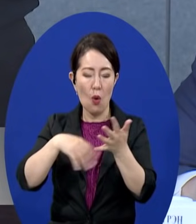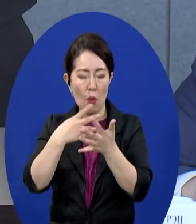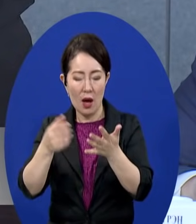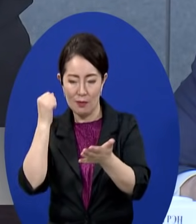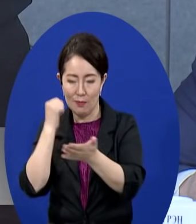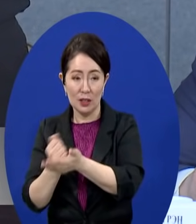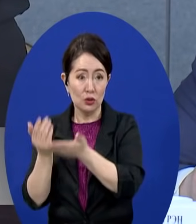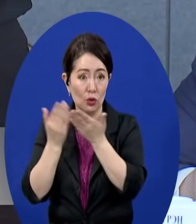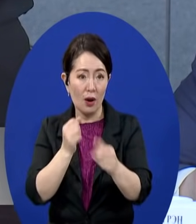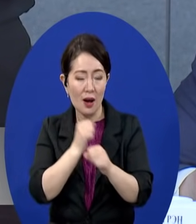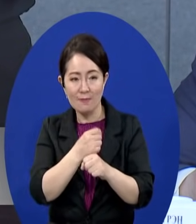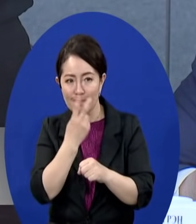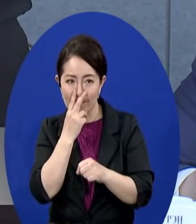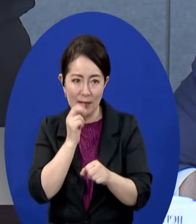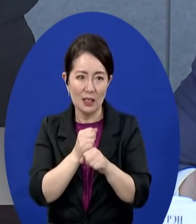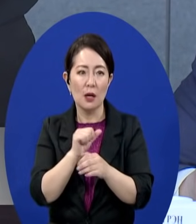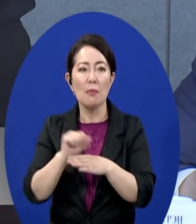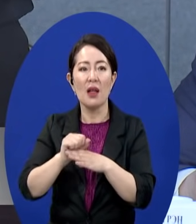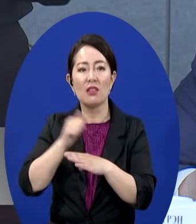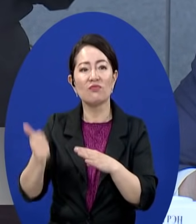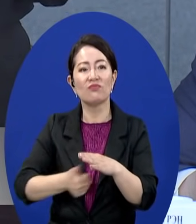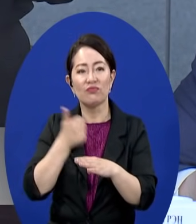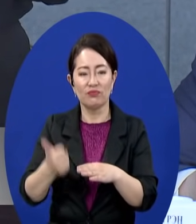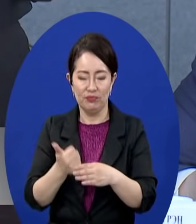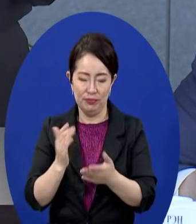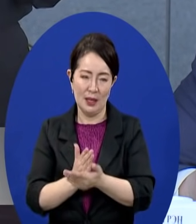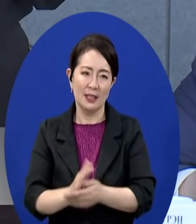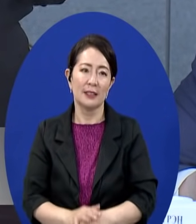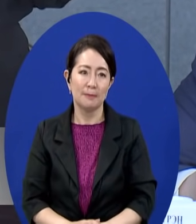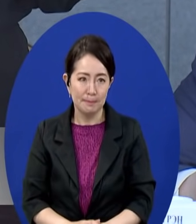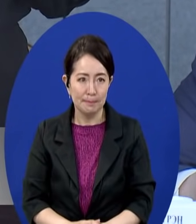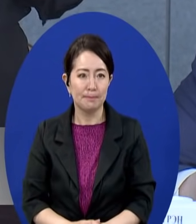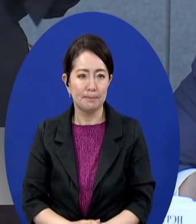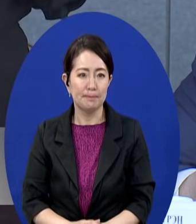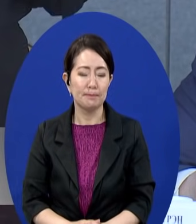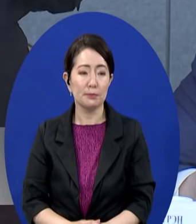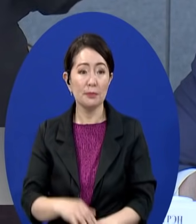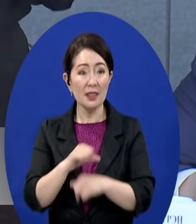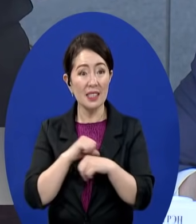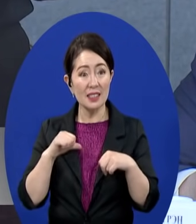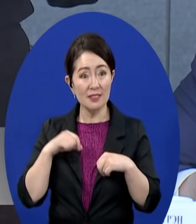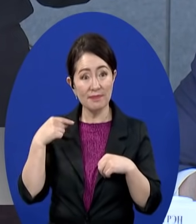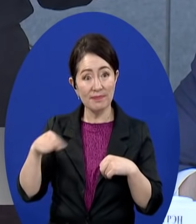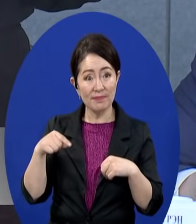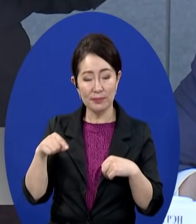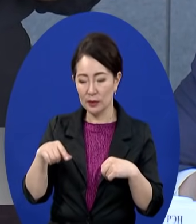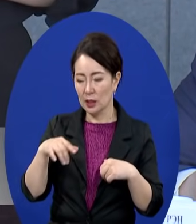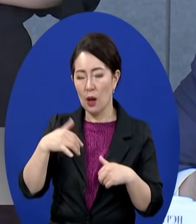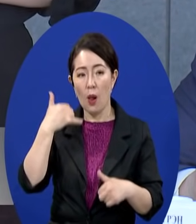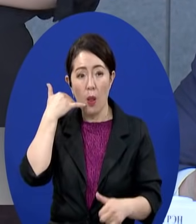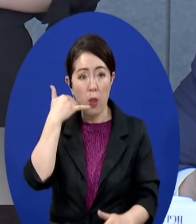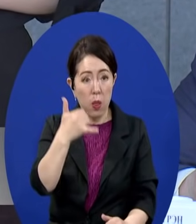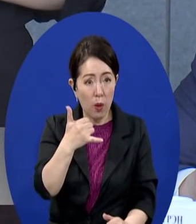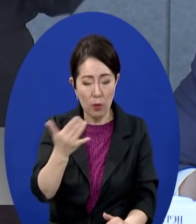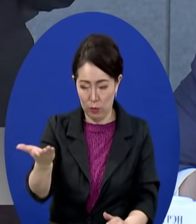батлаад үр гүйцэтгэлд бол бэлэн байгаа. За дээрэс нь мөн иргэдээс болоод өөрсдөө дуудлага мэдээлэл өгөхөд